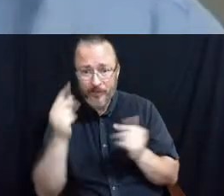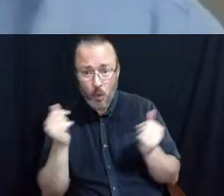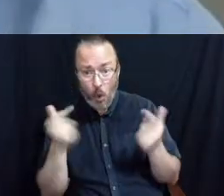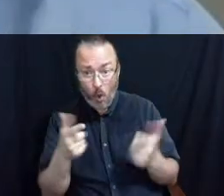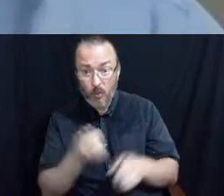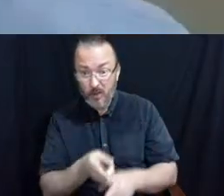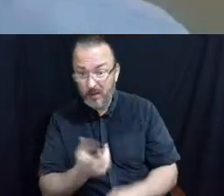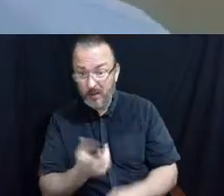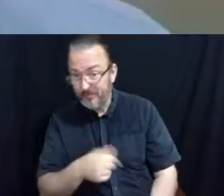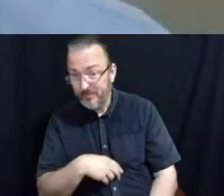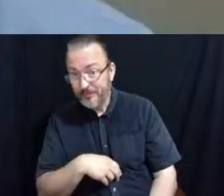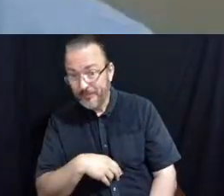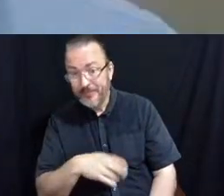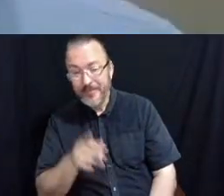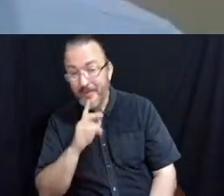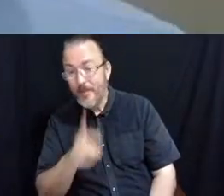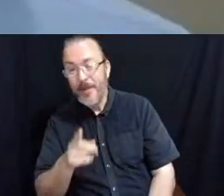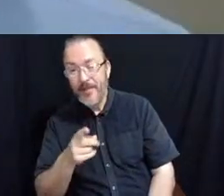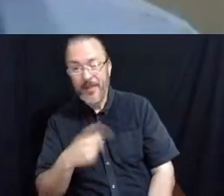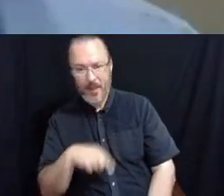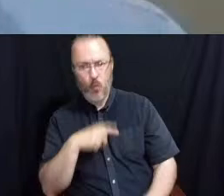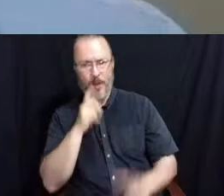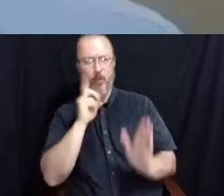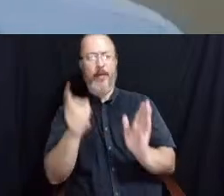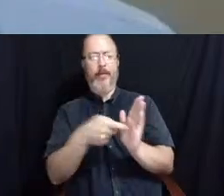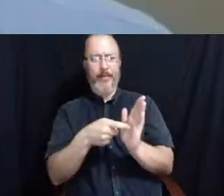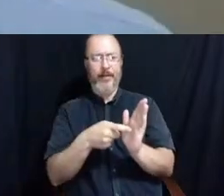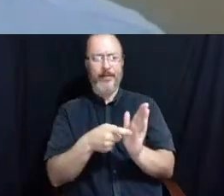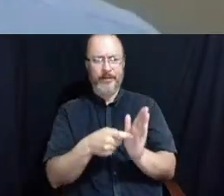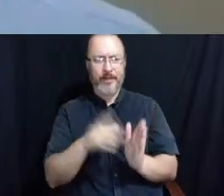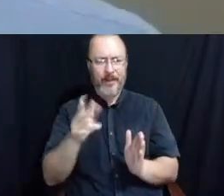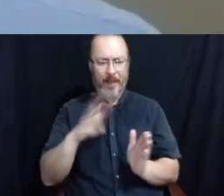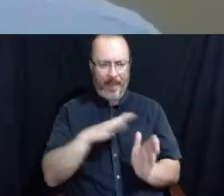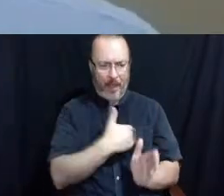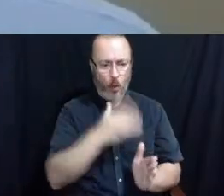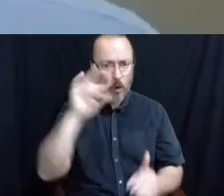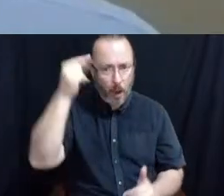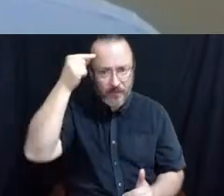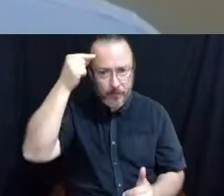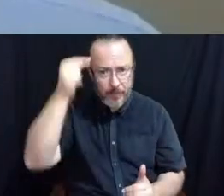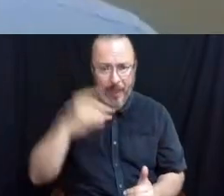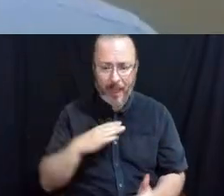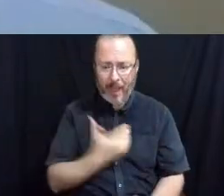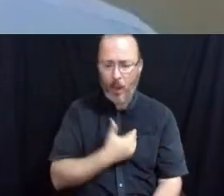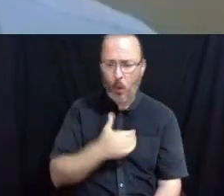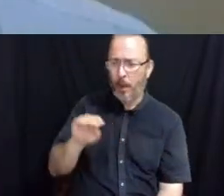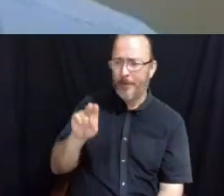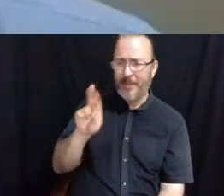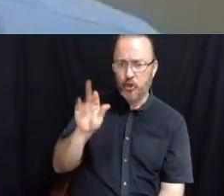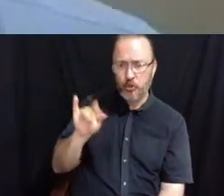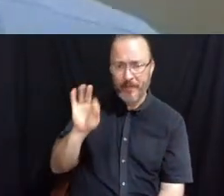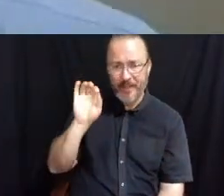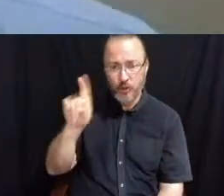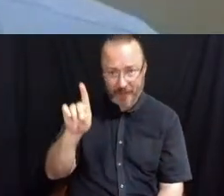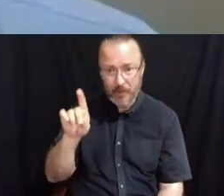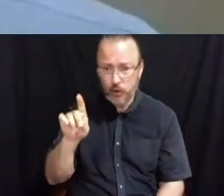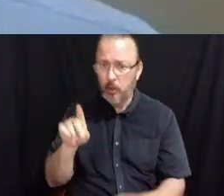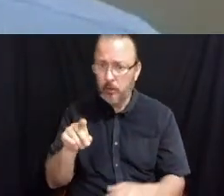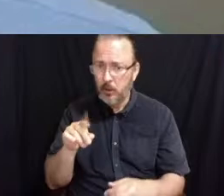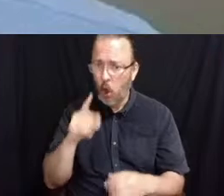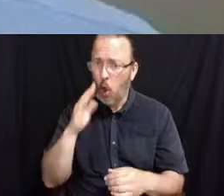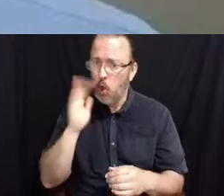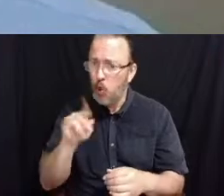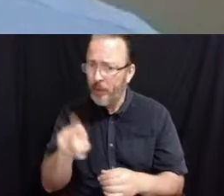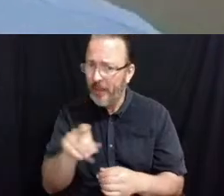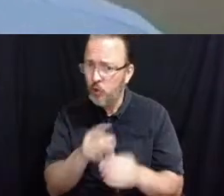pour tout ce que nous voyons très clairement. C'est le gouvernement et le ministère national de l'éducation voulaient agir